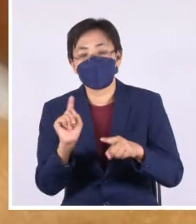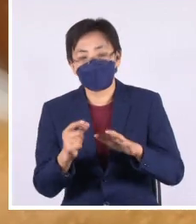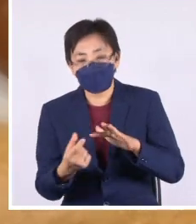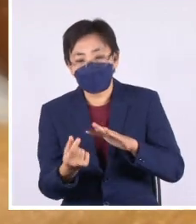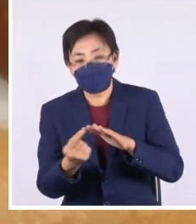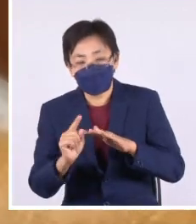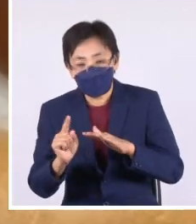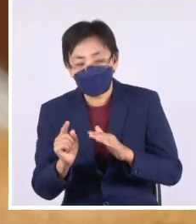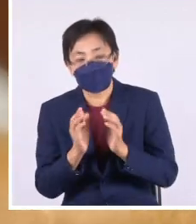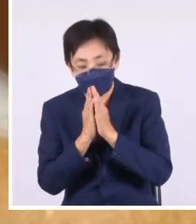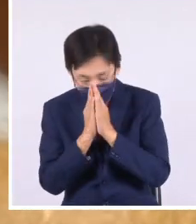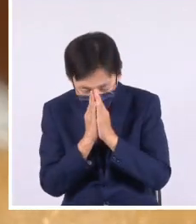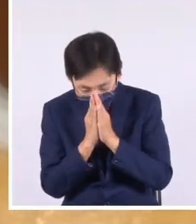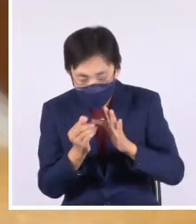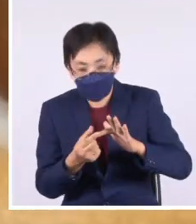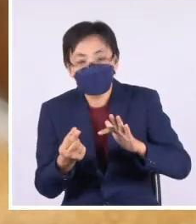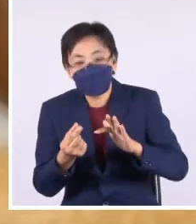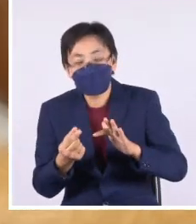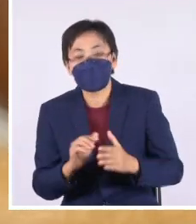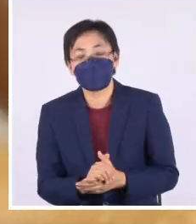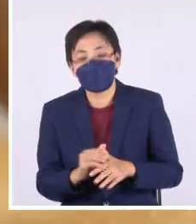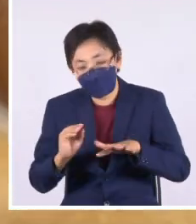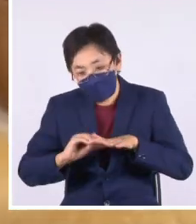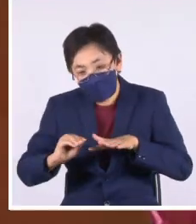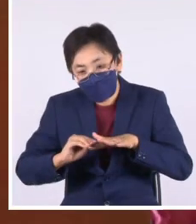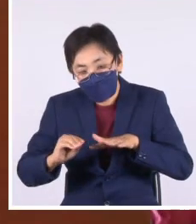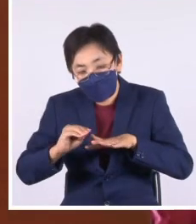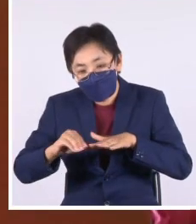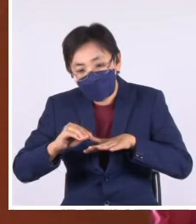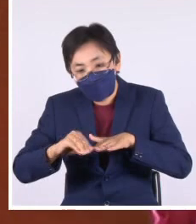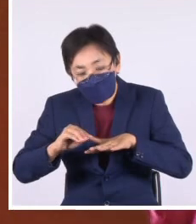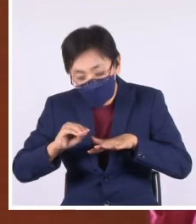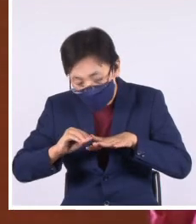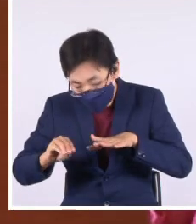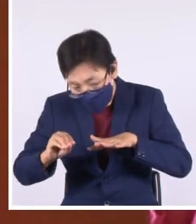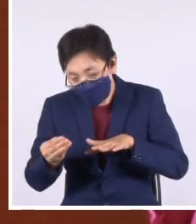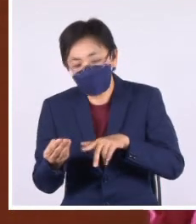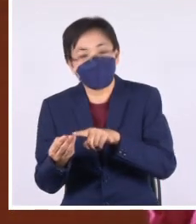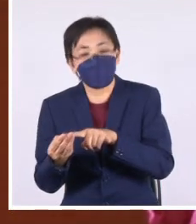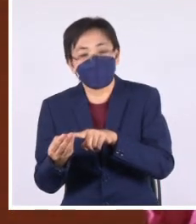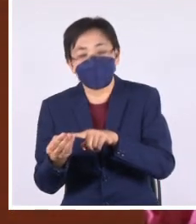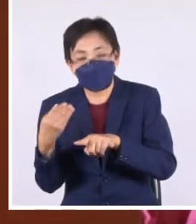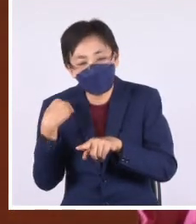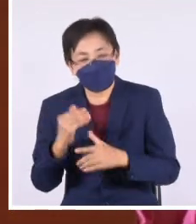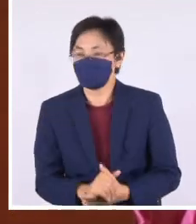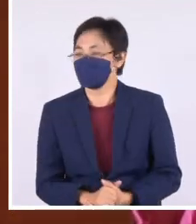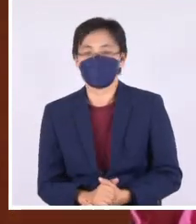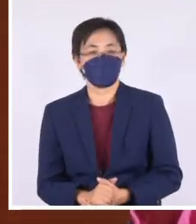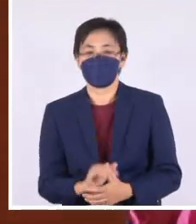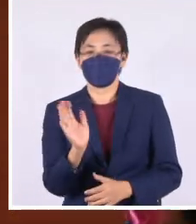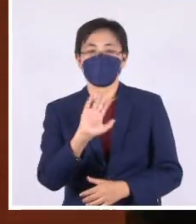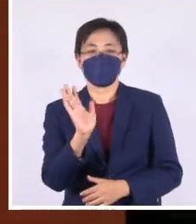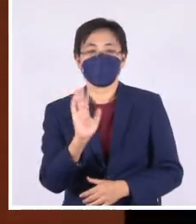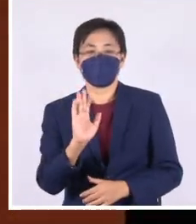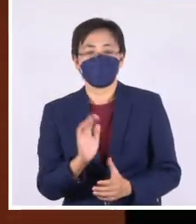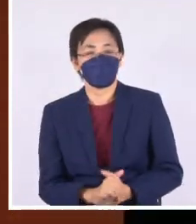ข้าไปกราบไหว้แล้วก็เอาสำลีไปเช็ดที่มือของหลวงปู่แล้วมีเล็บติดมาโอ้แต่มันก็ถือวิส